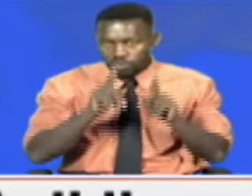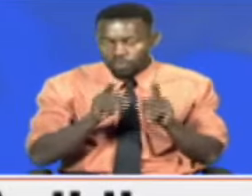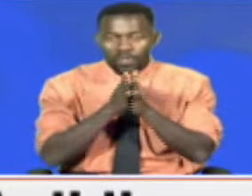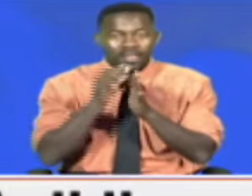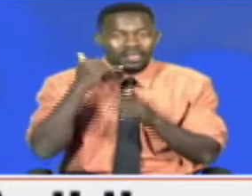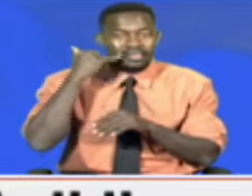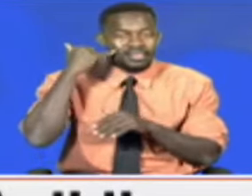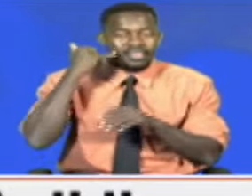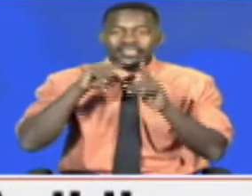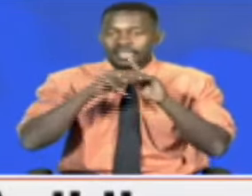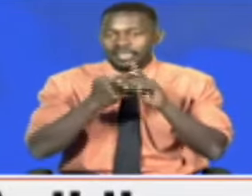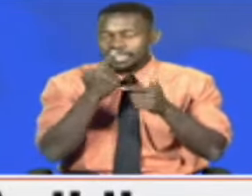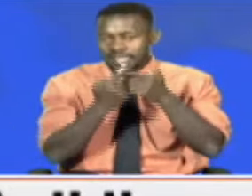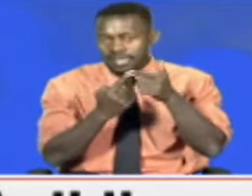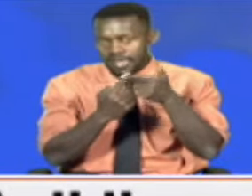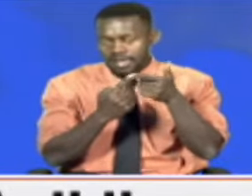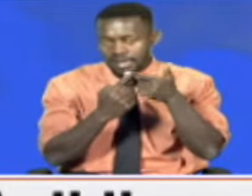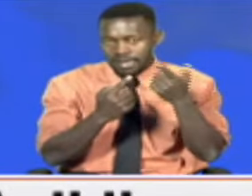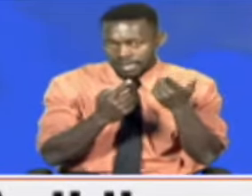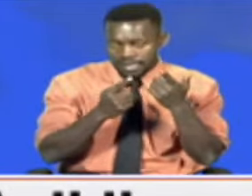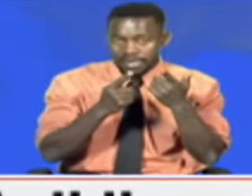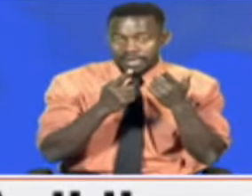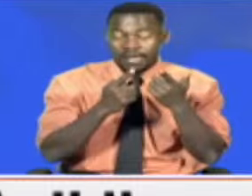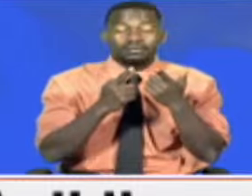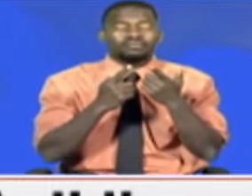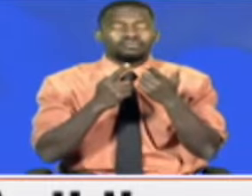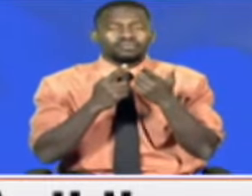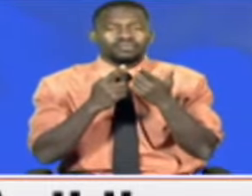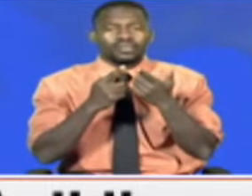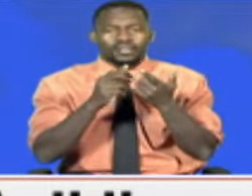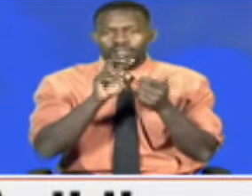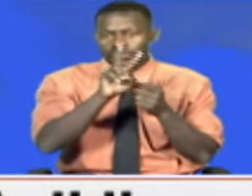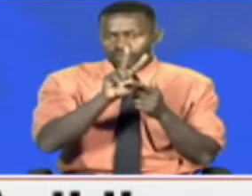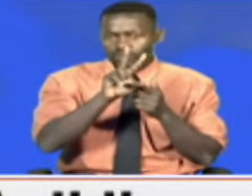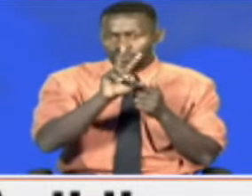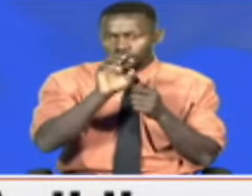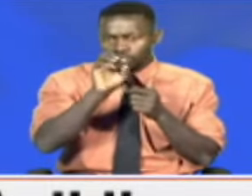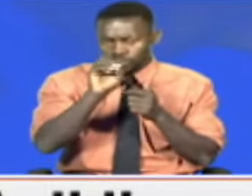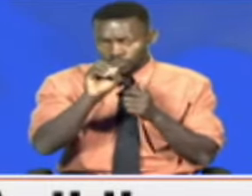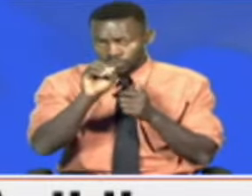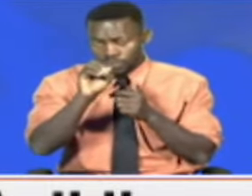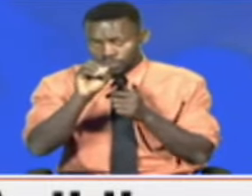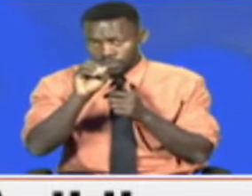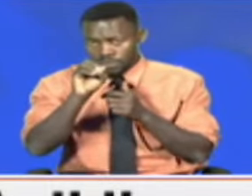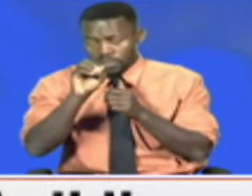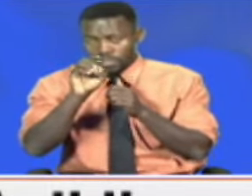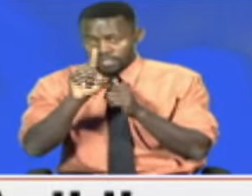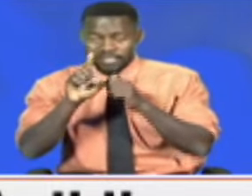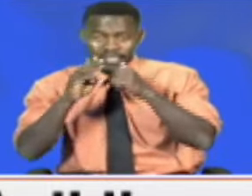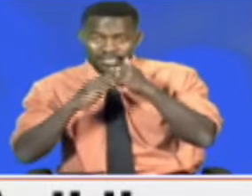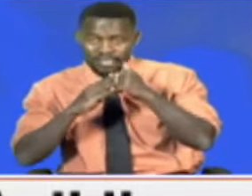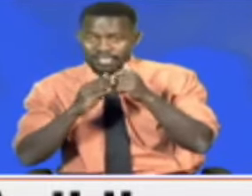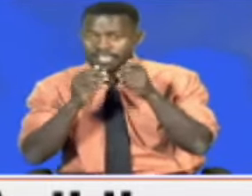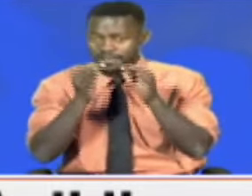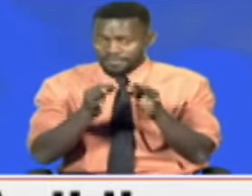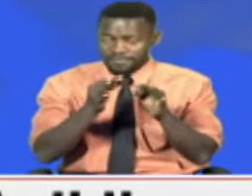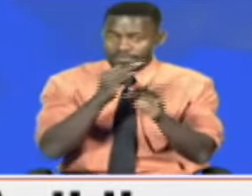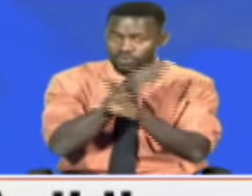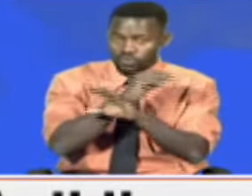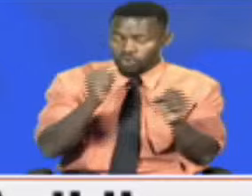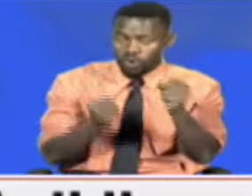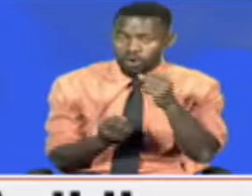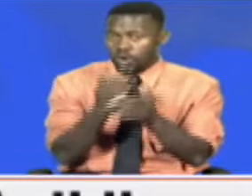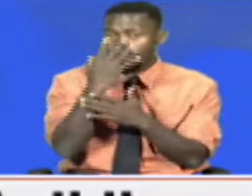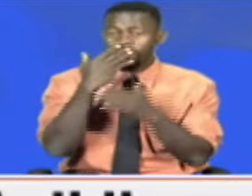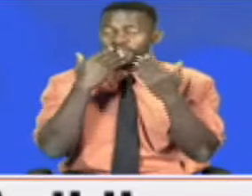mwaka 2018. Na endapo itadhinishwa na Rais William Ruto, basi itaacha historia kubwa miongoni mwa